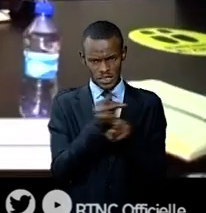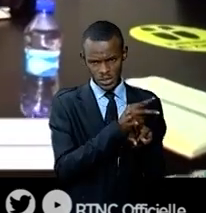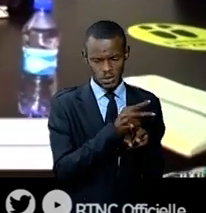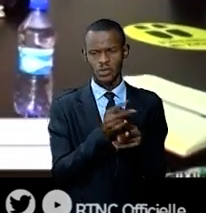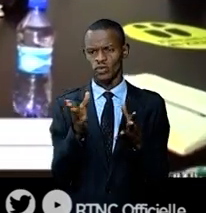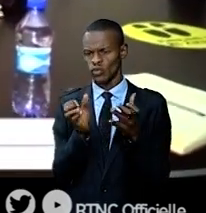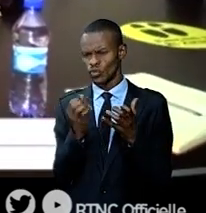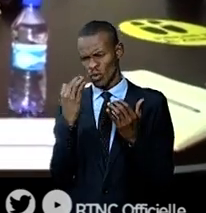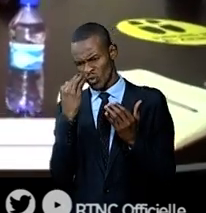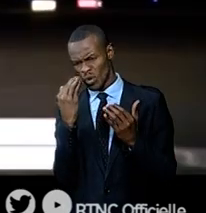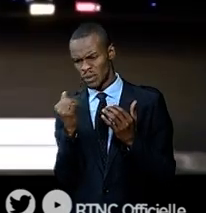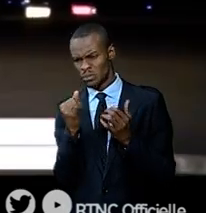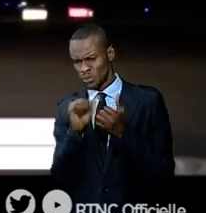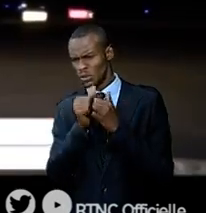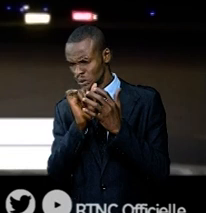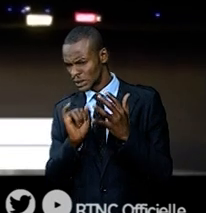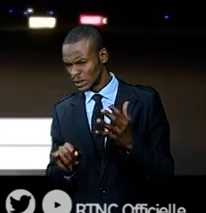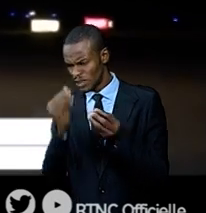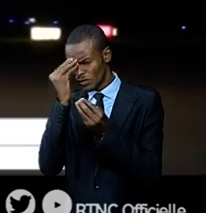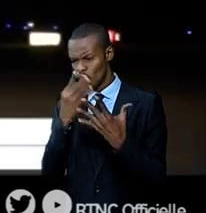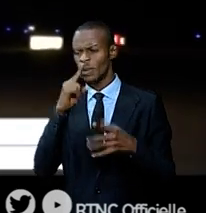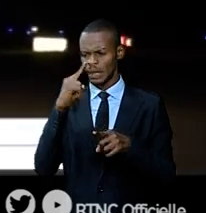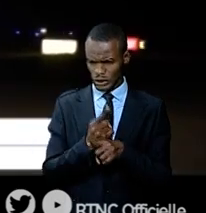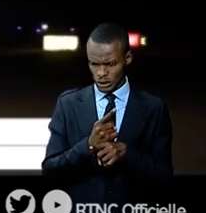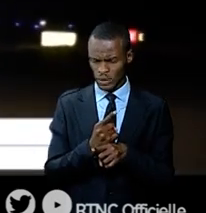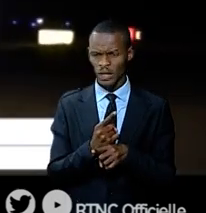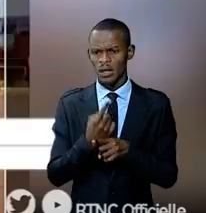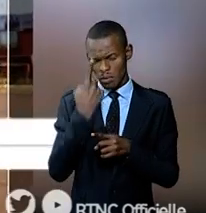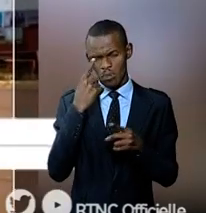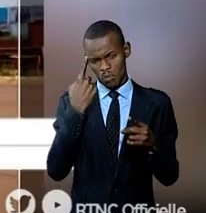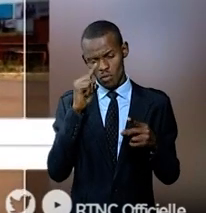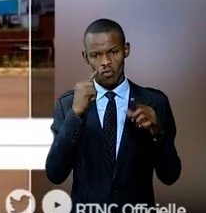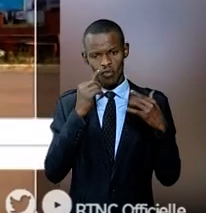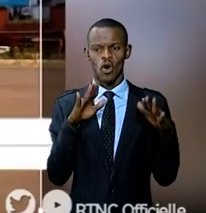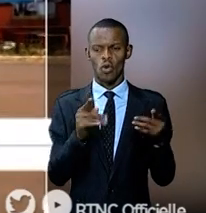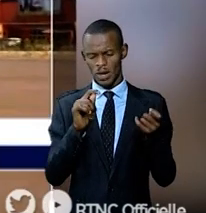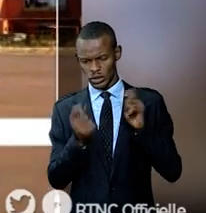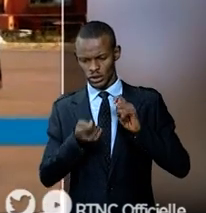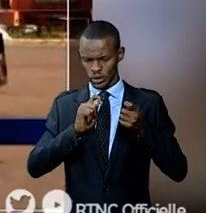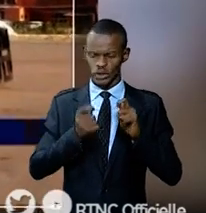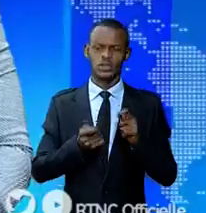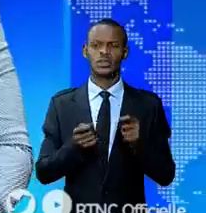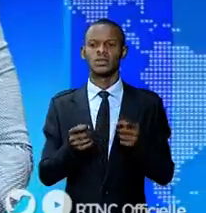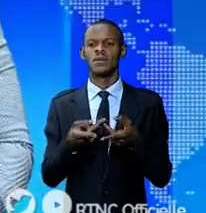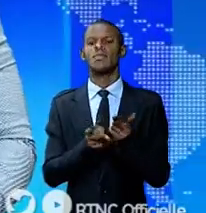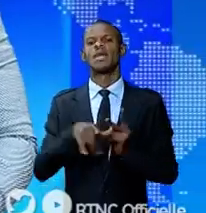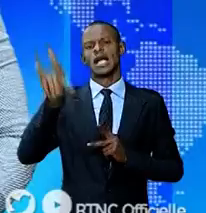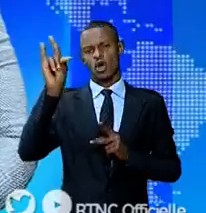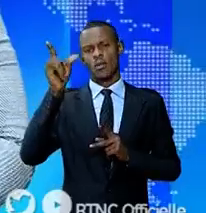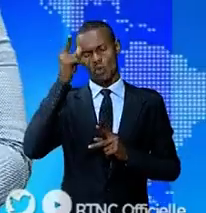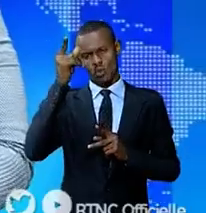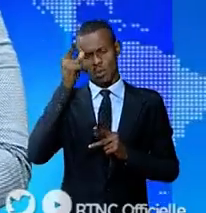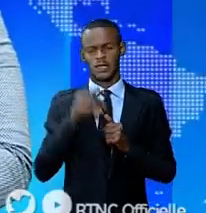pour prendre des décisions utiles par rapport à l'amélioration des services que son équipe compte donner à la population.